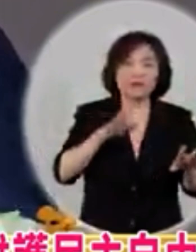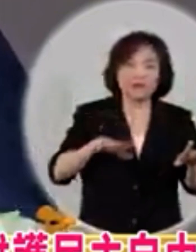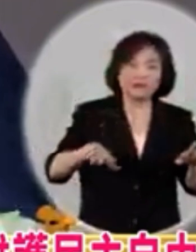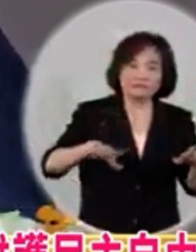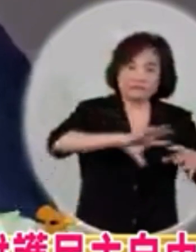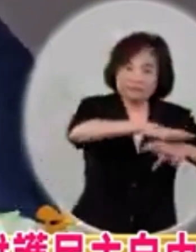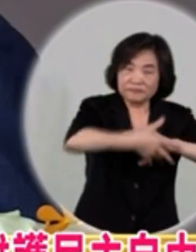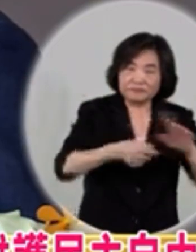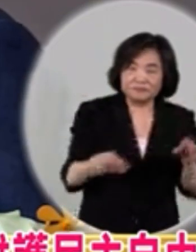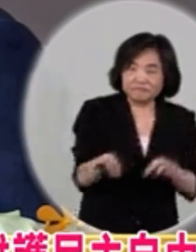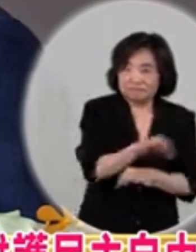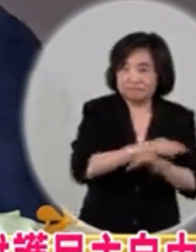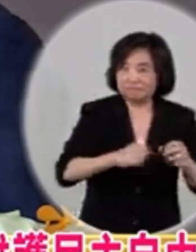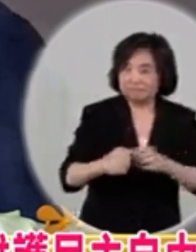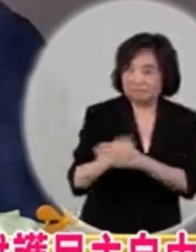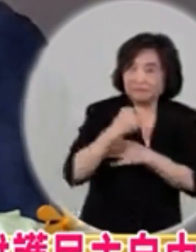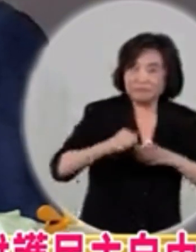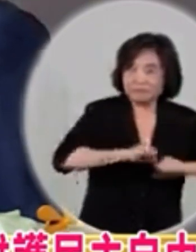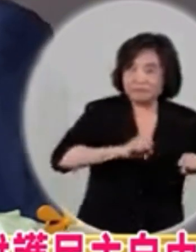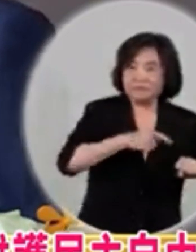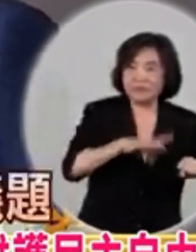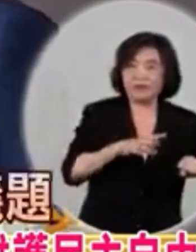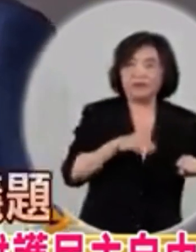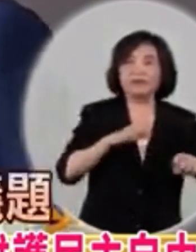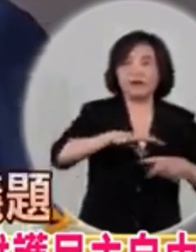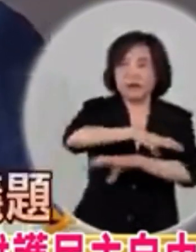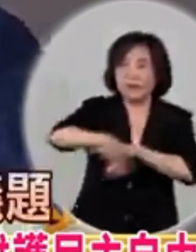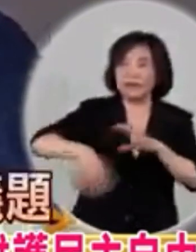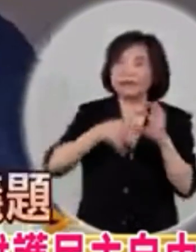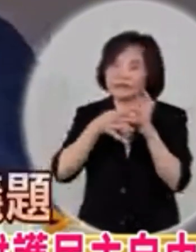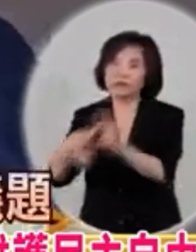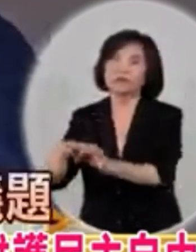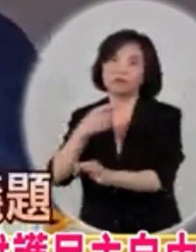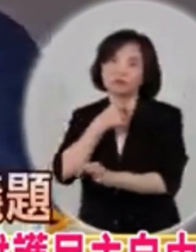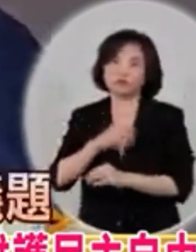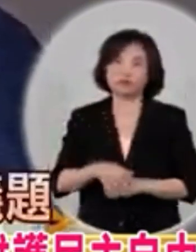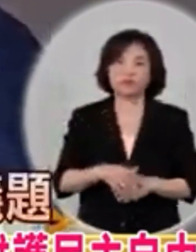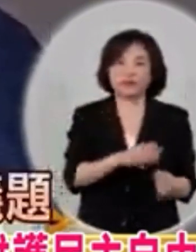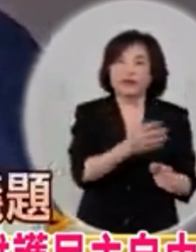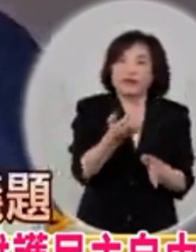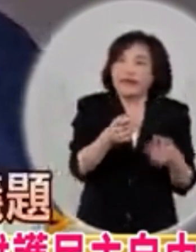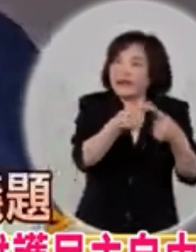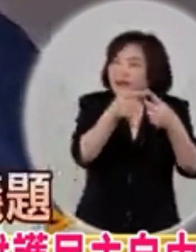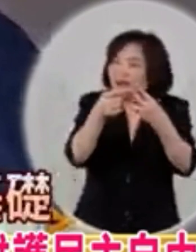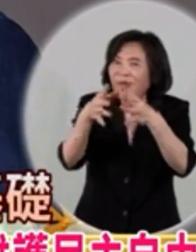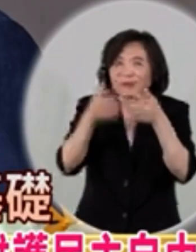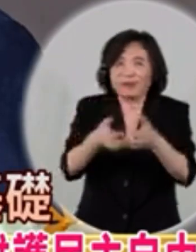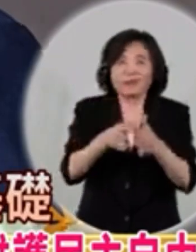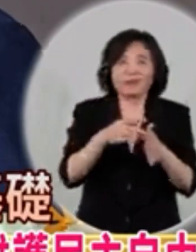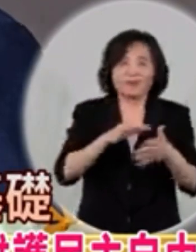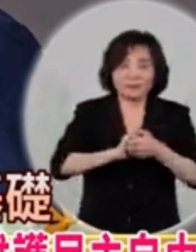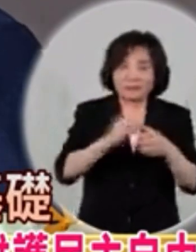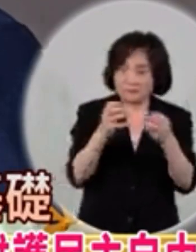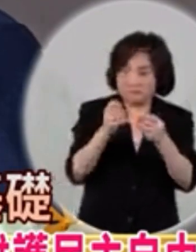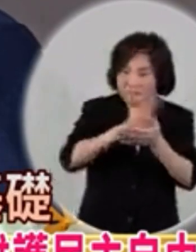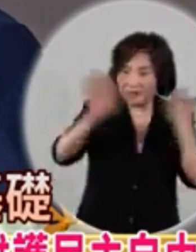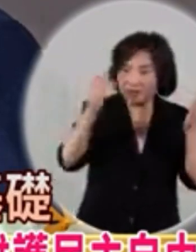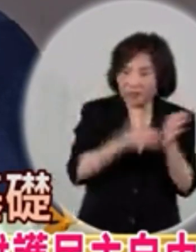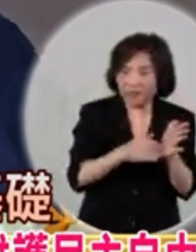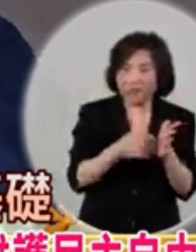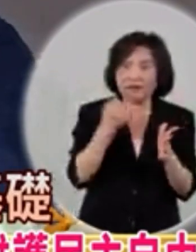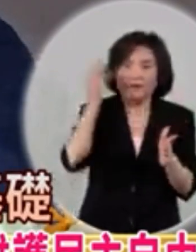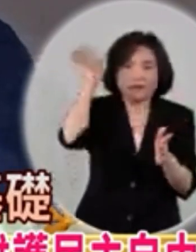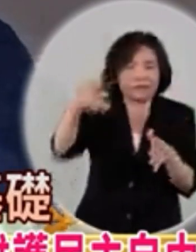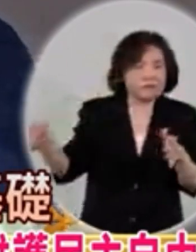的永续。着手处理这些重要的议题，才能打下长治久安的基